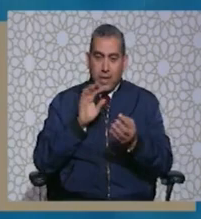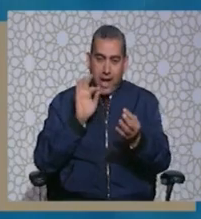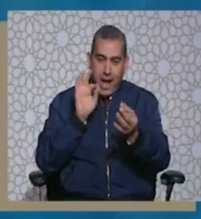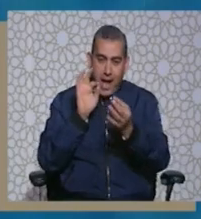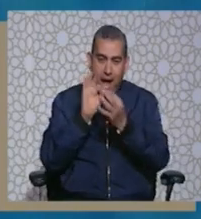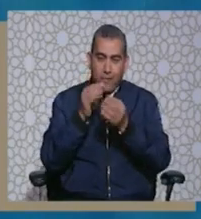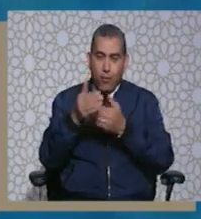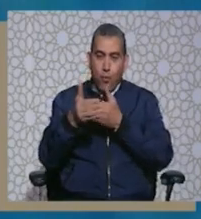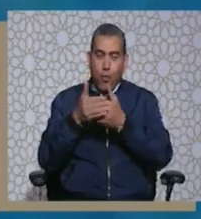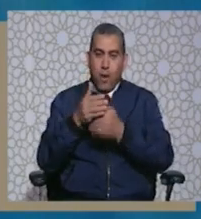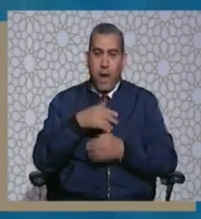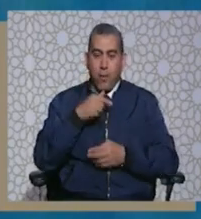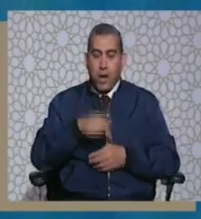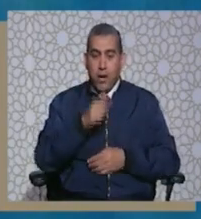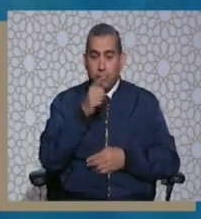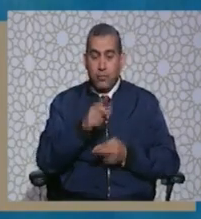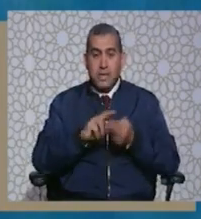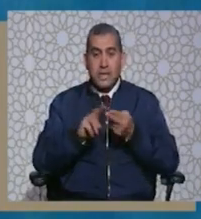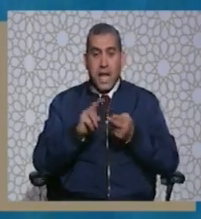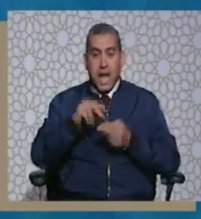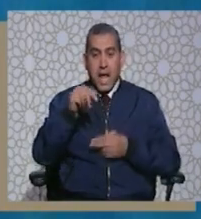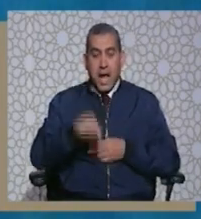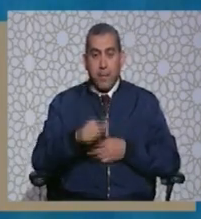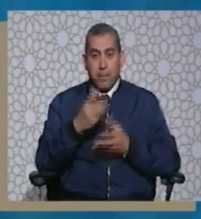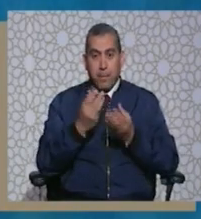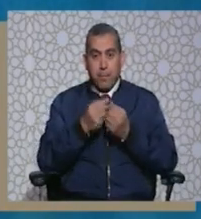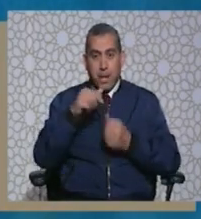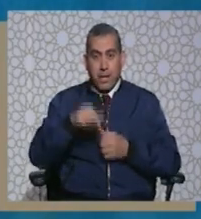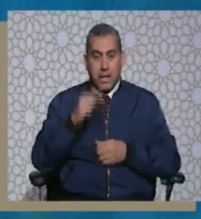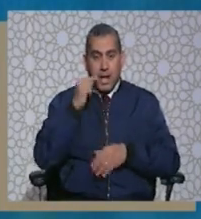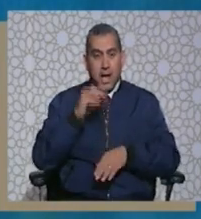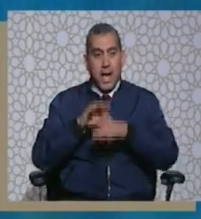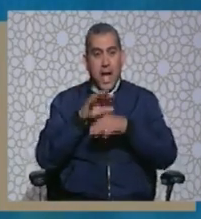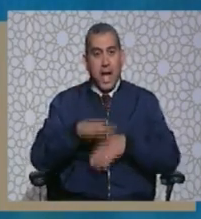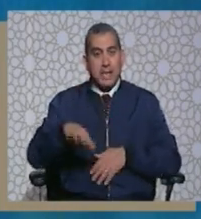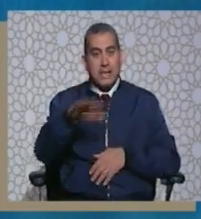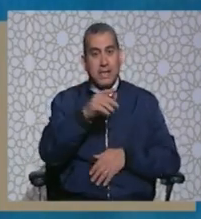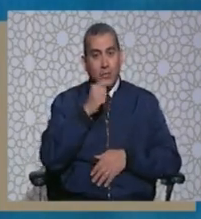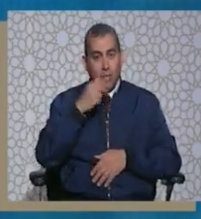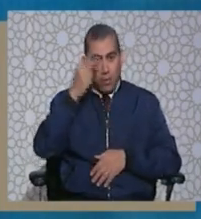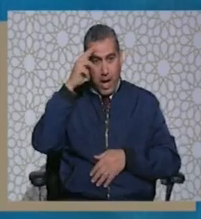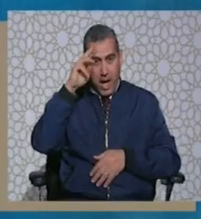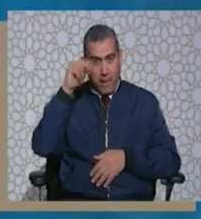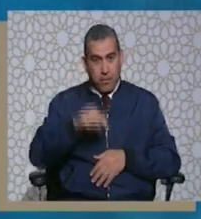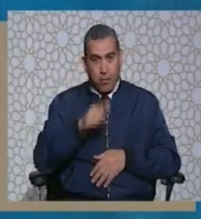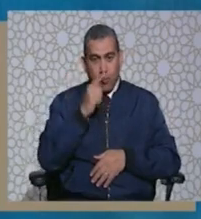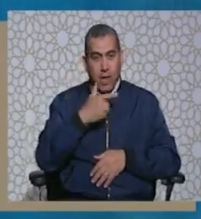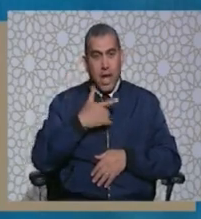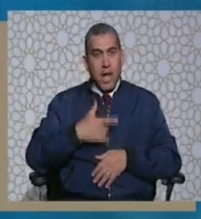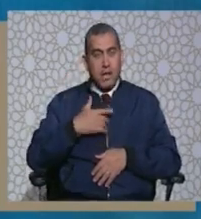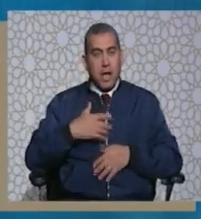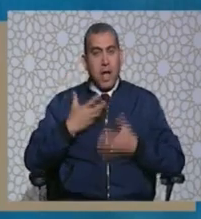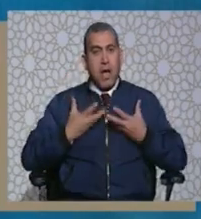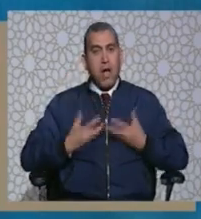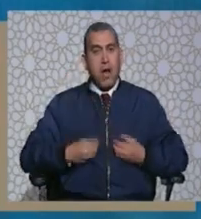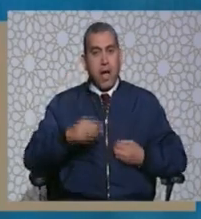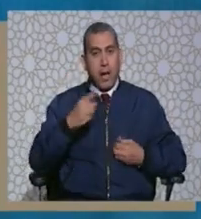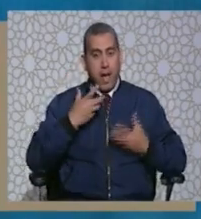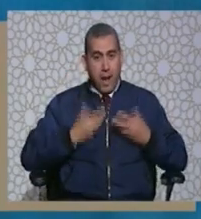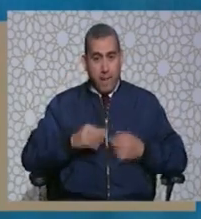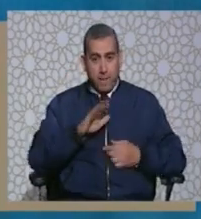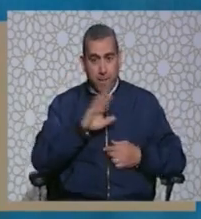هنتكلم والسلام في علاقتنا مع الناس مش بس معناه الاحساس بالراحه ان انا احس